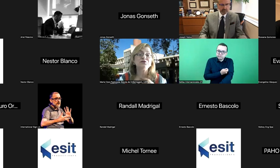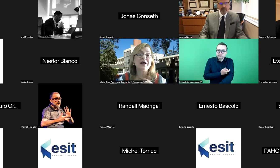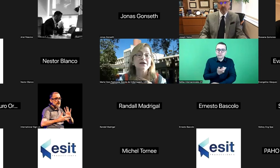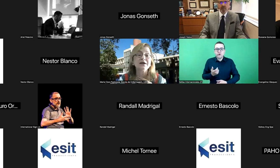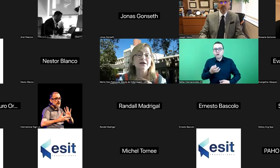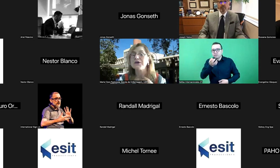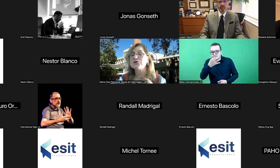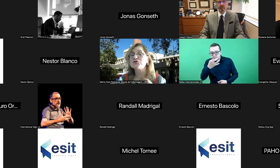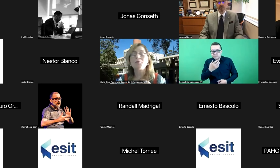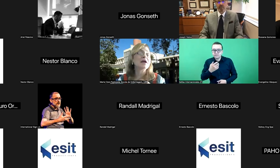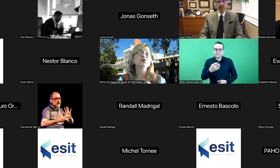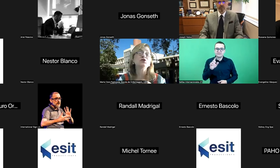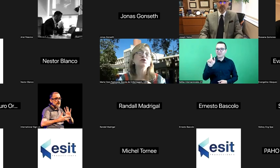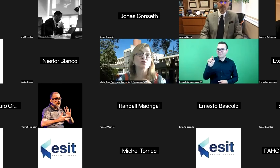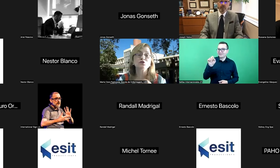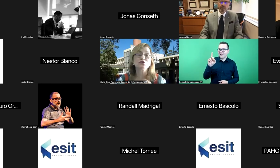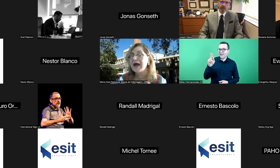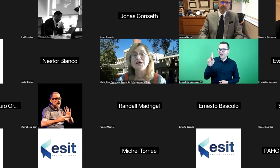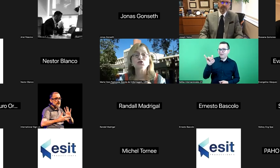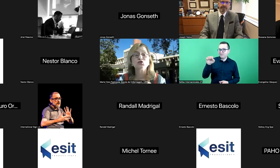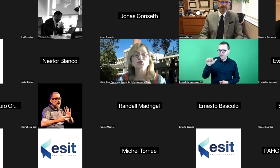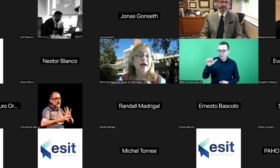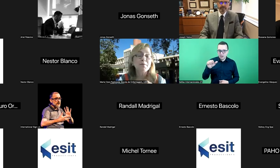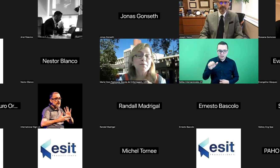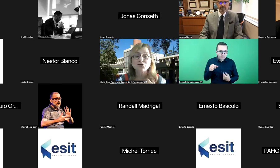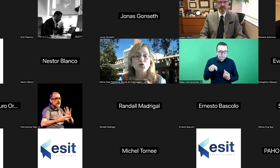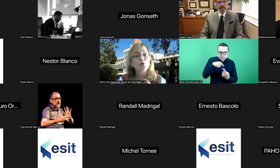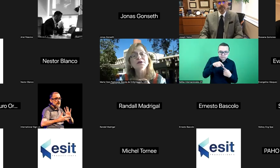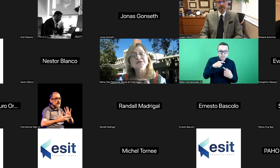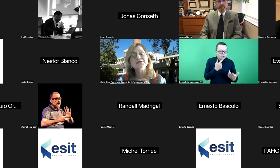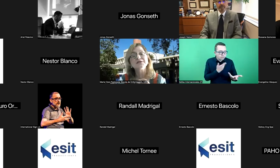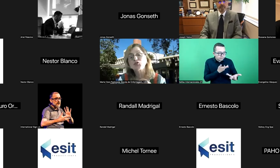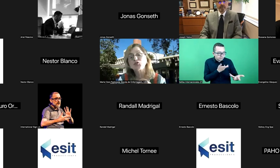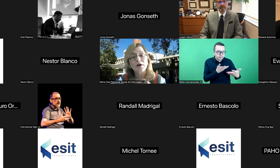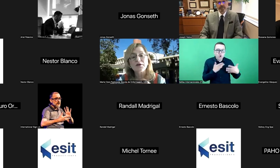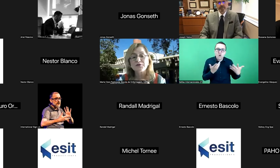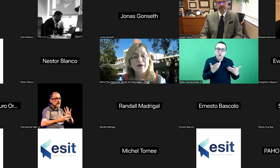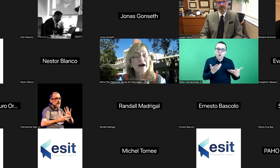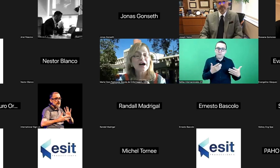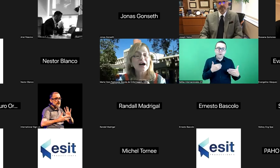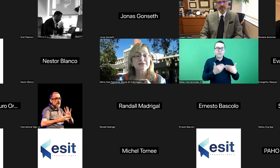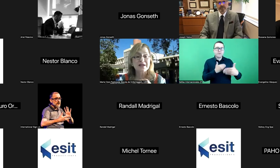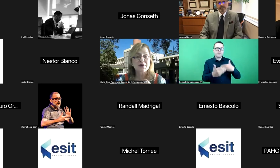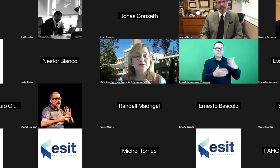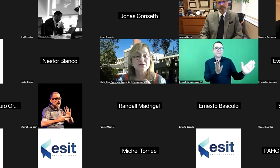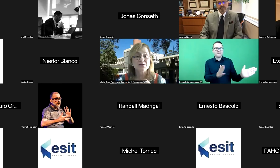Il s'agit d'un changement de culture. C'est un changement de culture qu'il nous faut. Nous